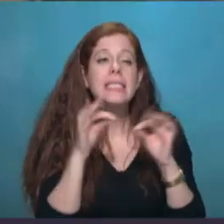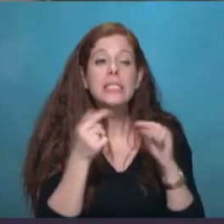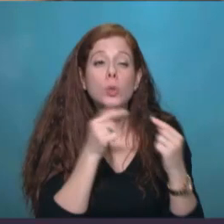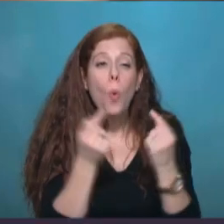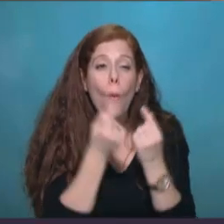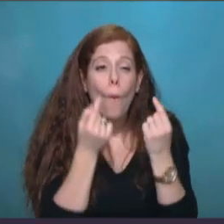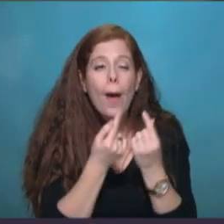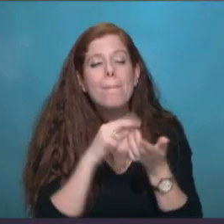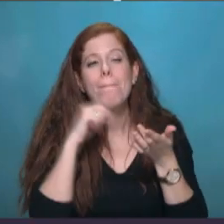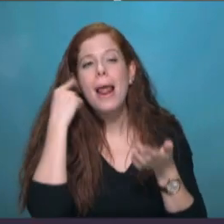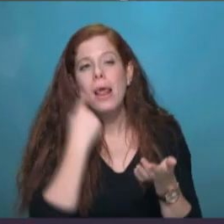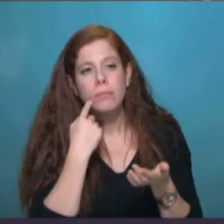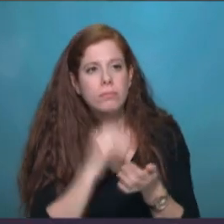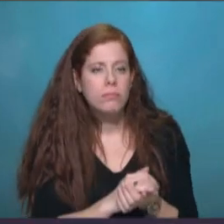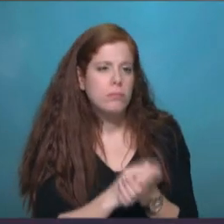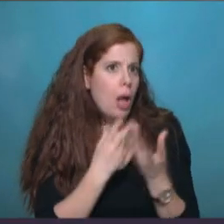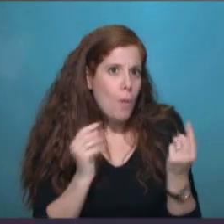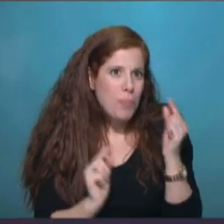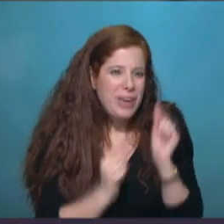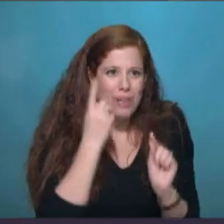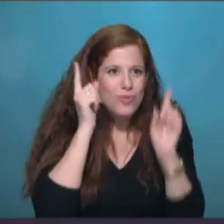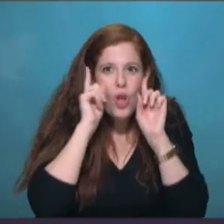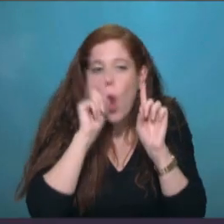פוענחו, וכשאתה לא מפענח מקרה,